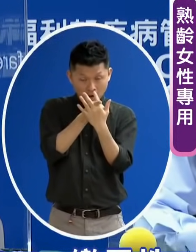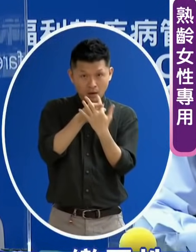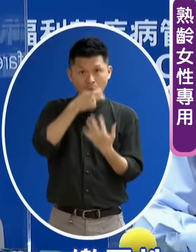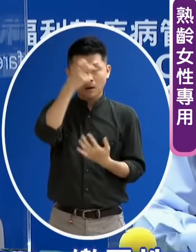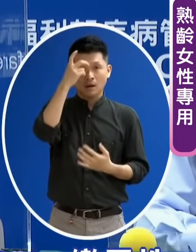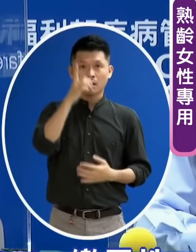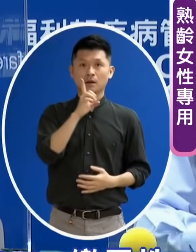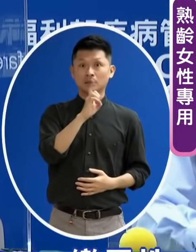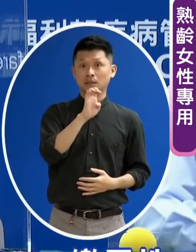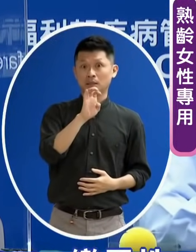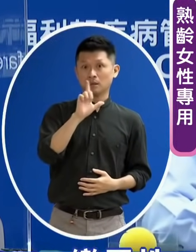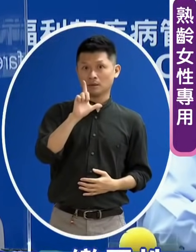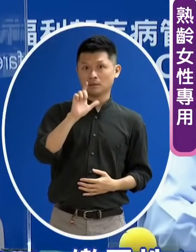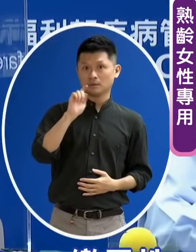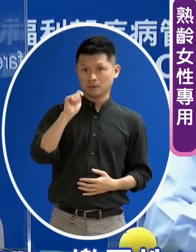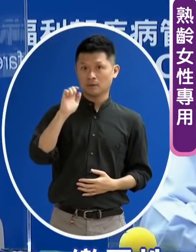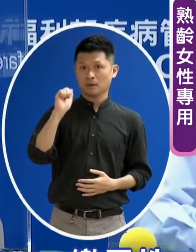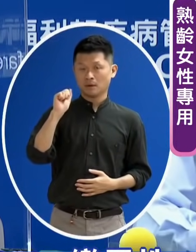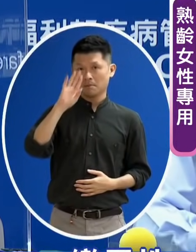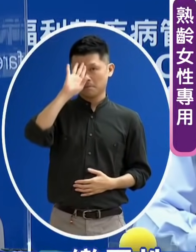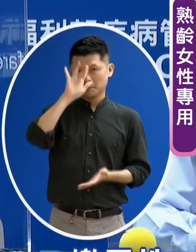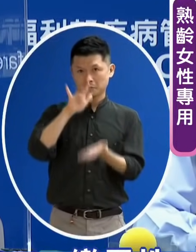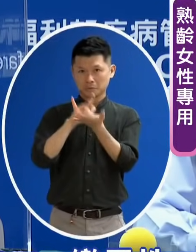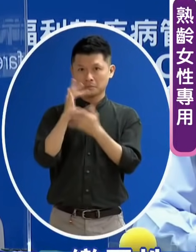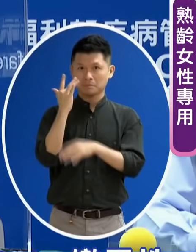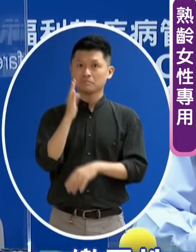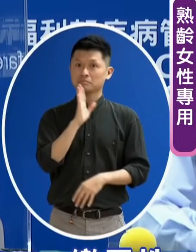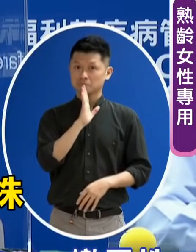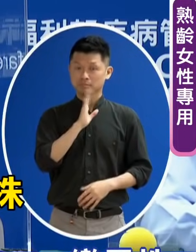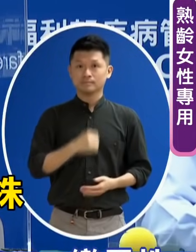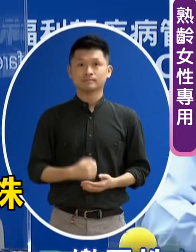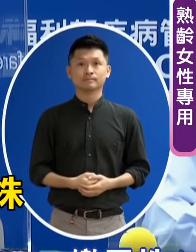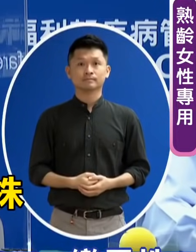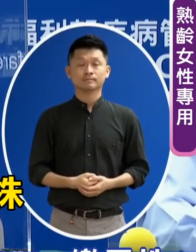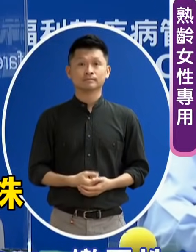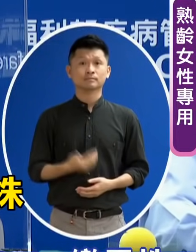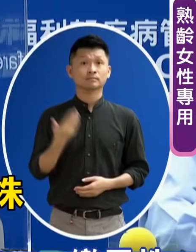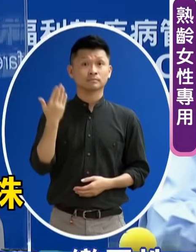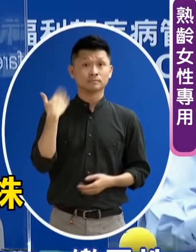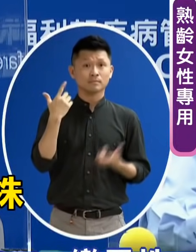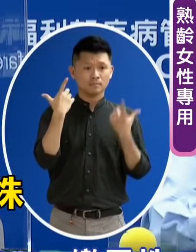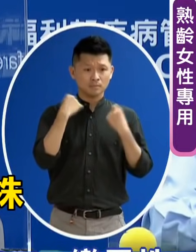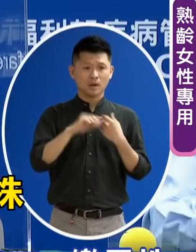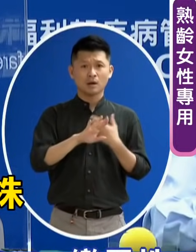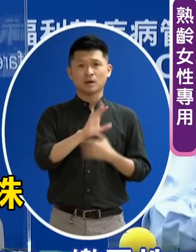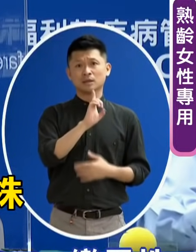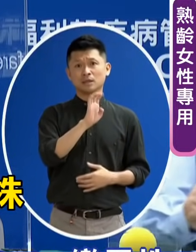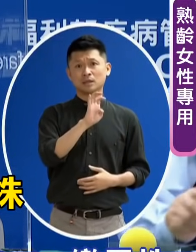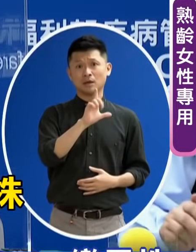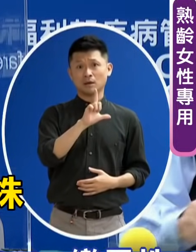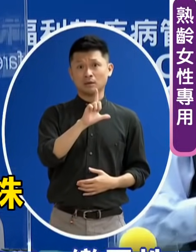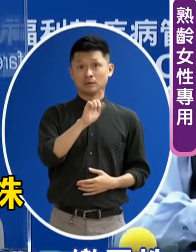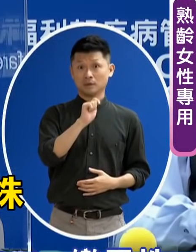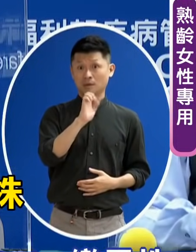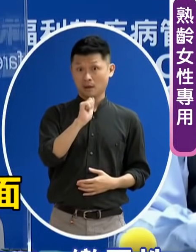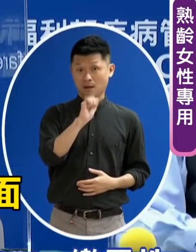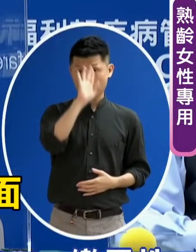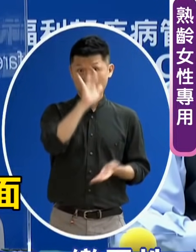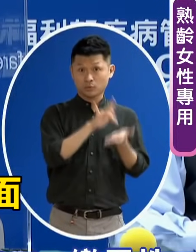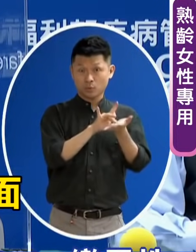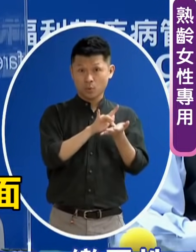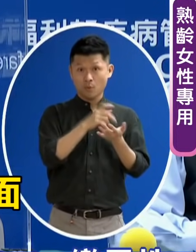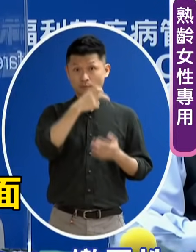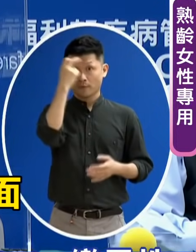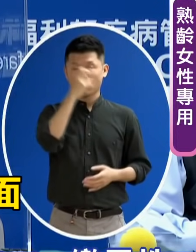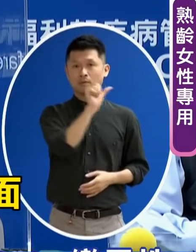株是 Delta 的病毒株。那因这样，但以前我们本来就有5例的 Delta 病例株。好，